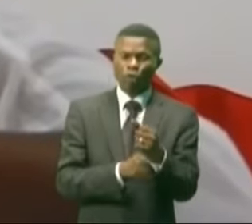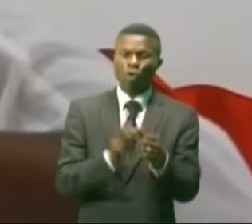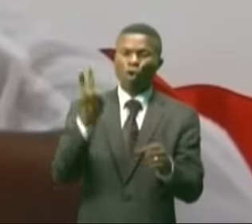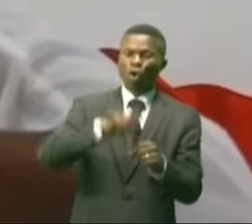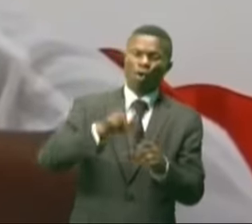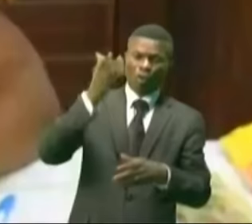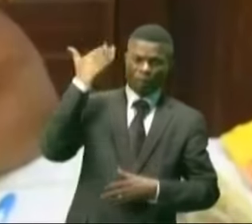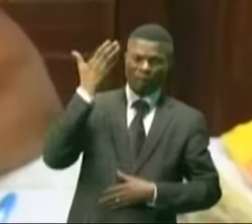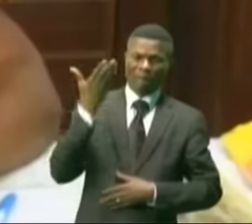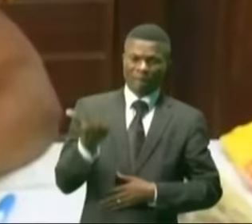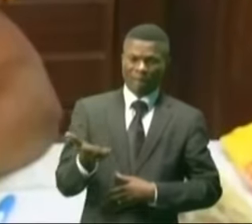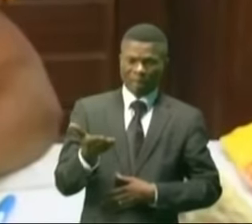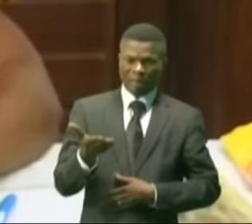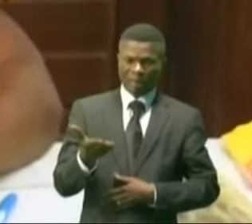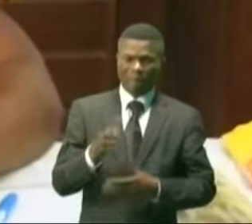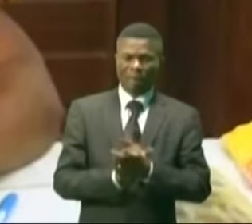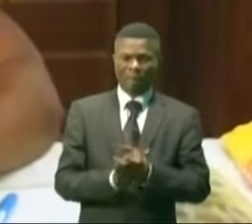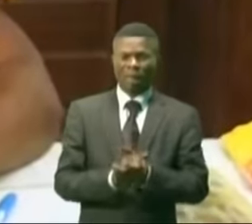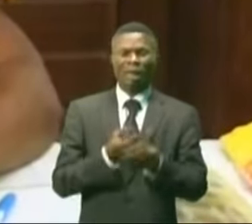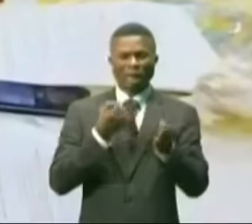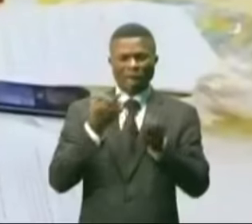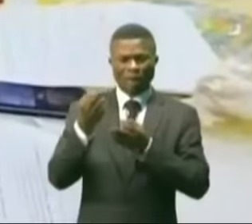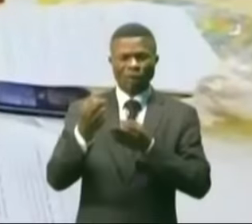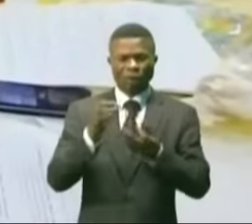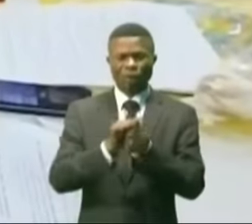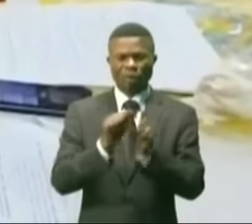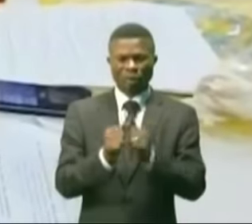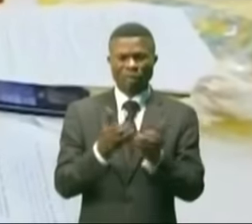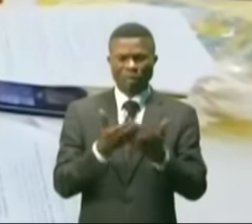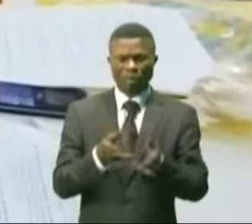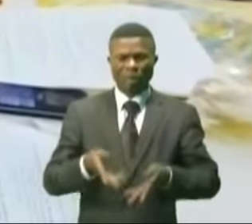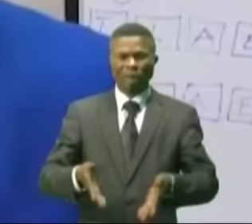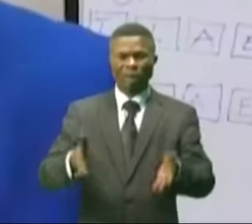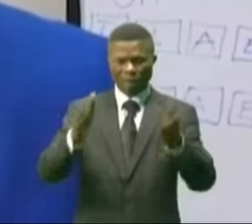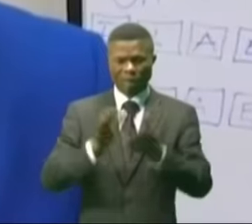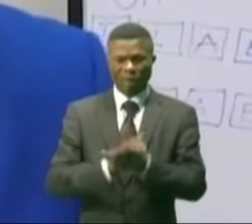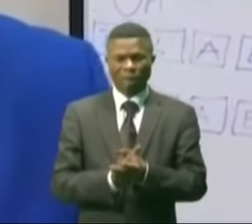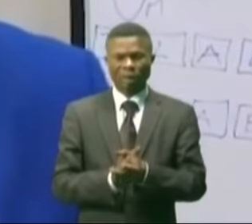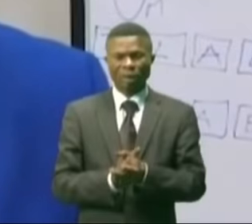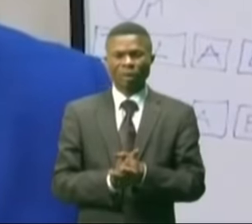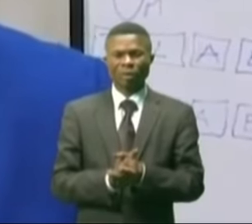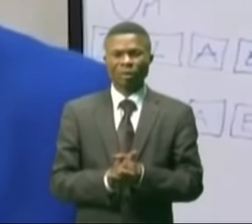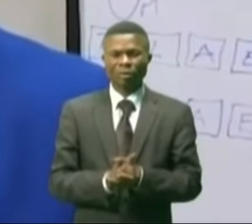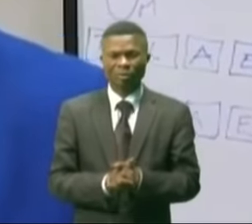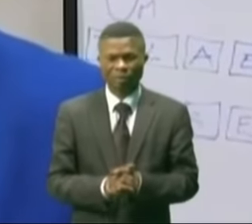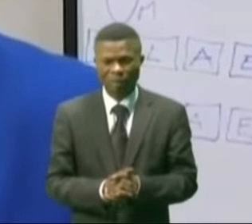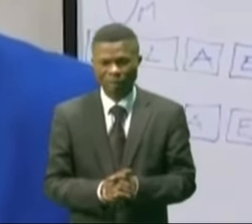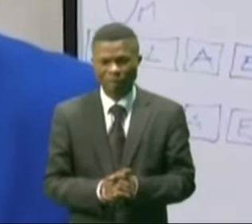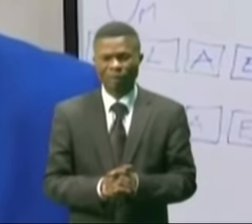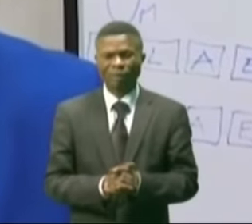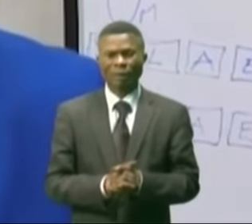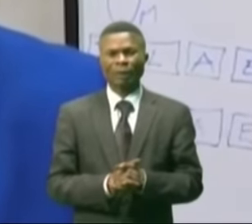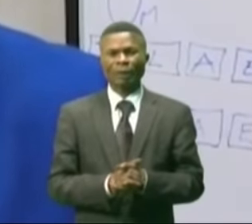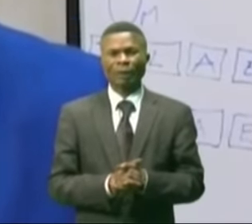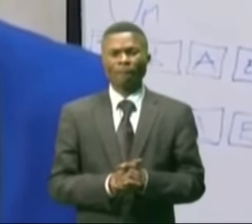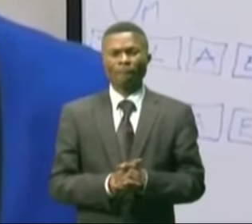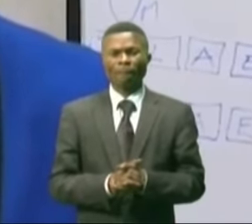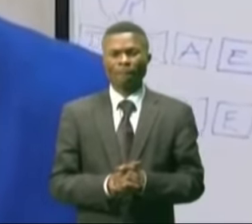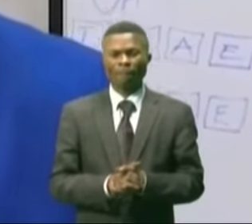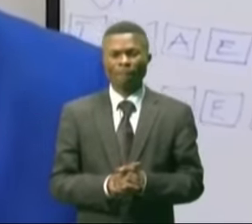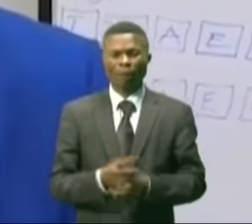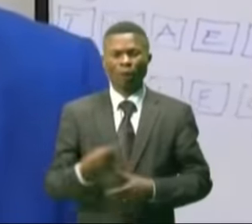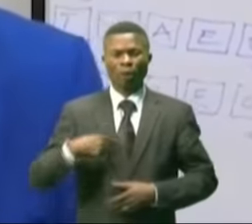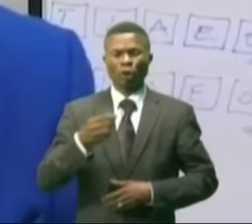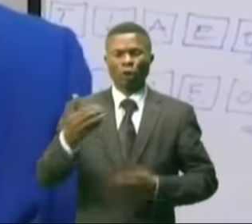genre, qui est le point focal AIPAS Tchopo, parle de son bien fondé. Et bien ici, vous donne le pouvoir